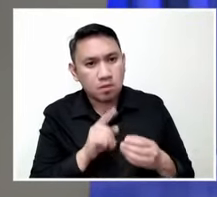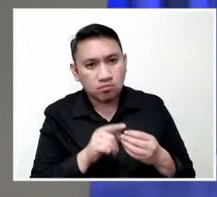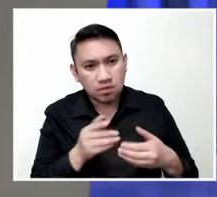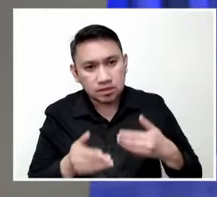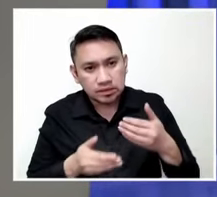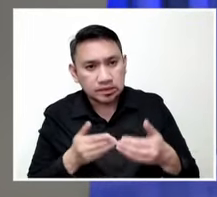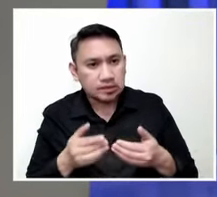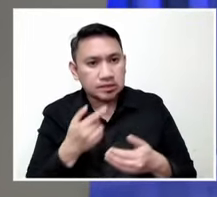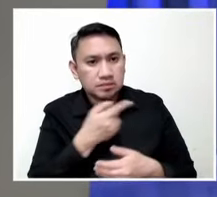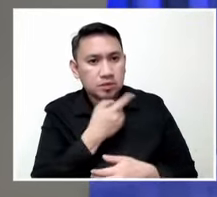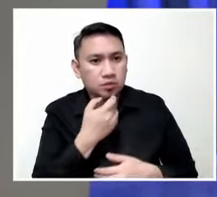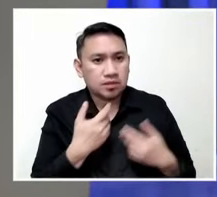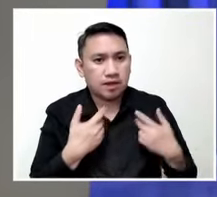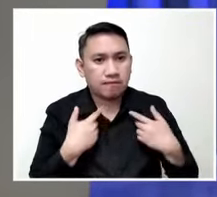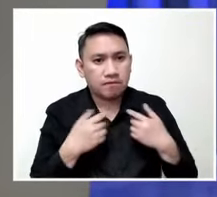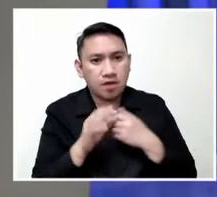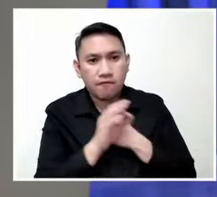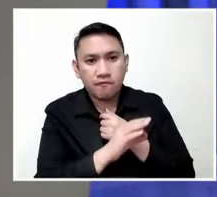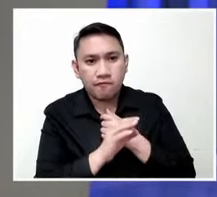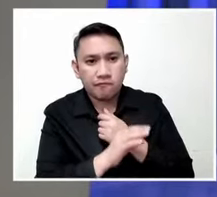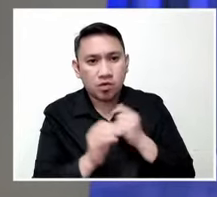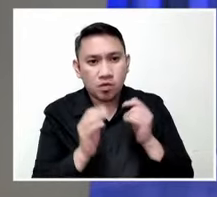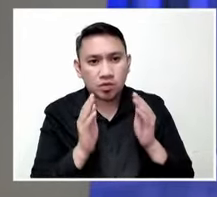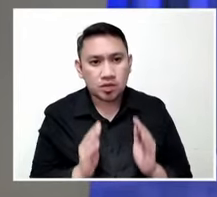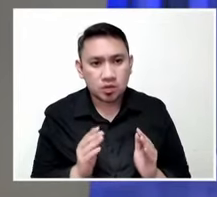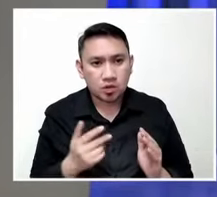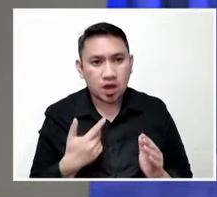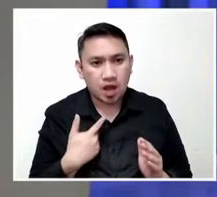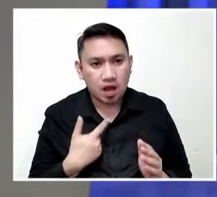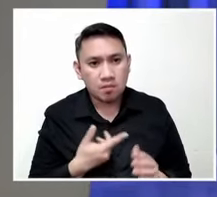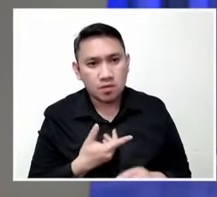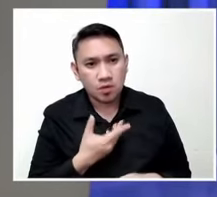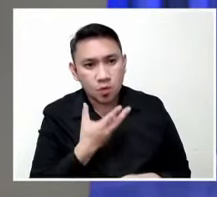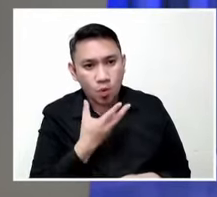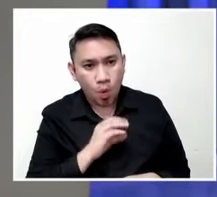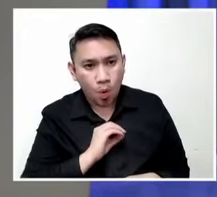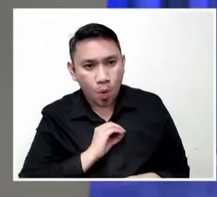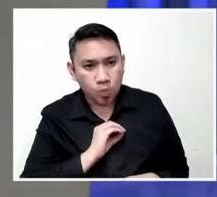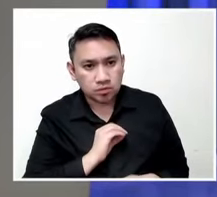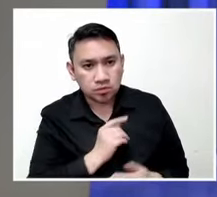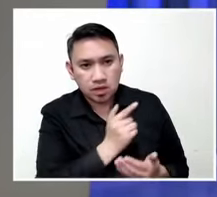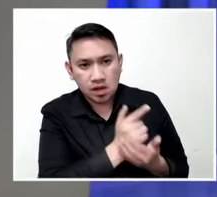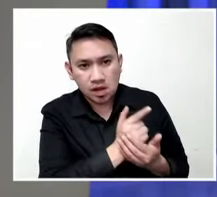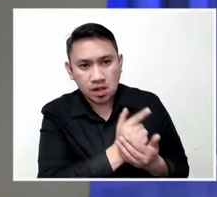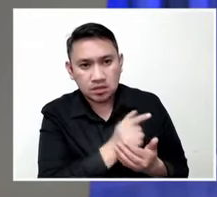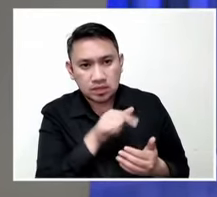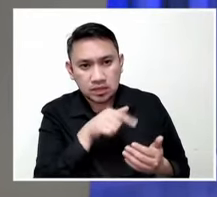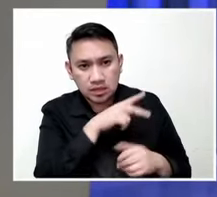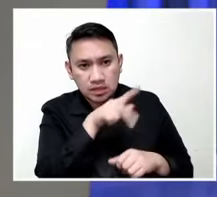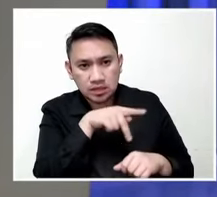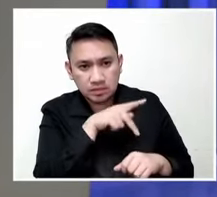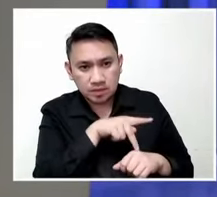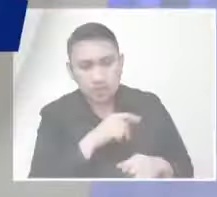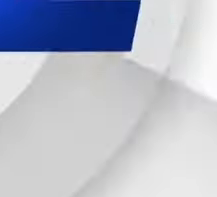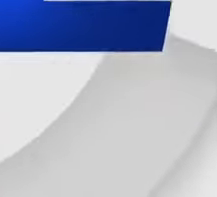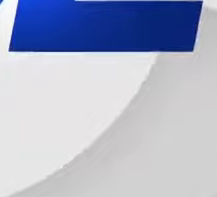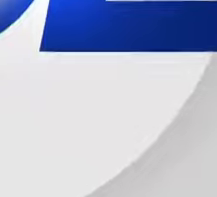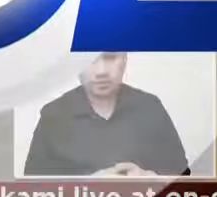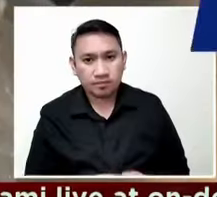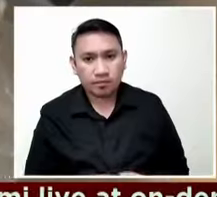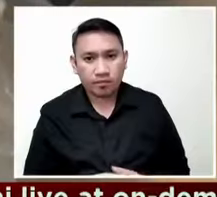mga dayuhan na may hawak na armas sa Pilipinas. Nagpapatrol, Michael Delizo.